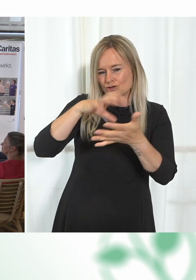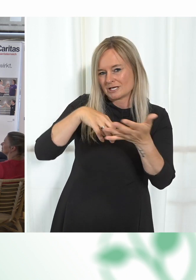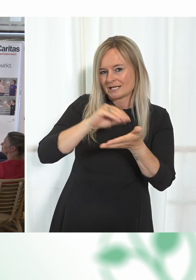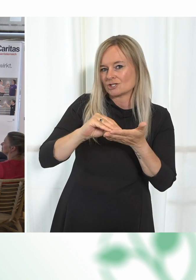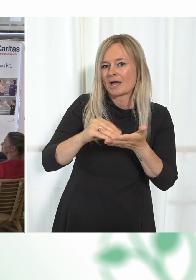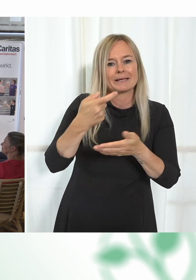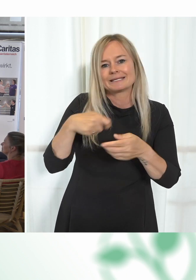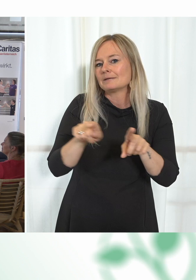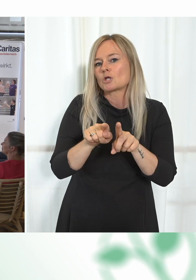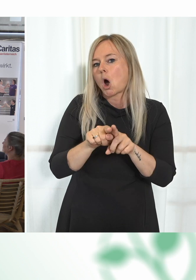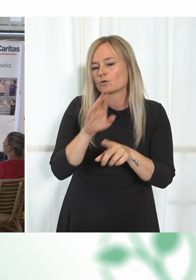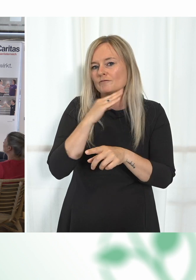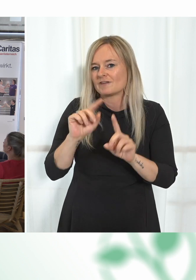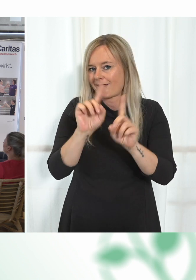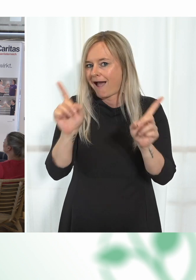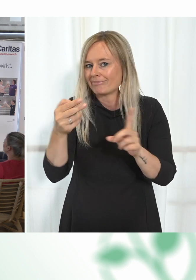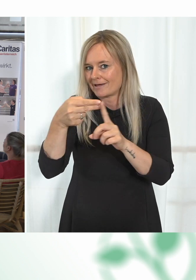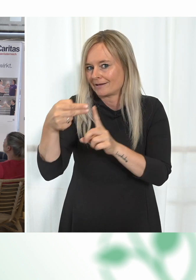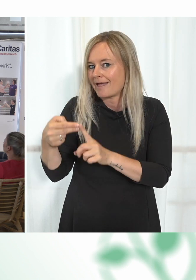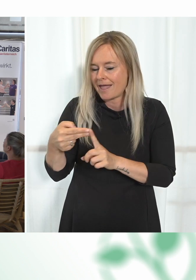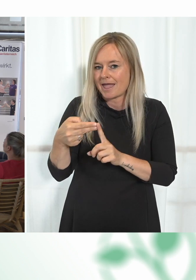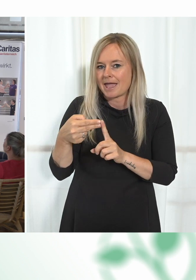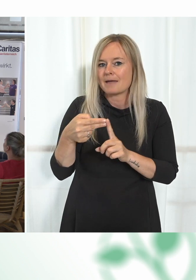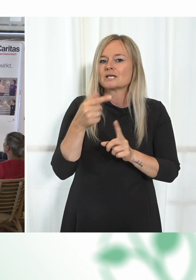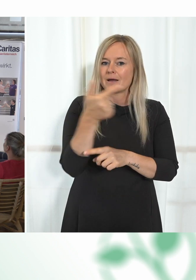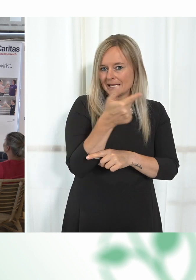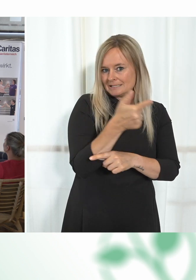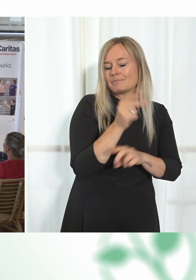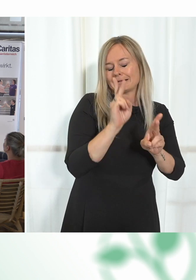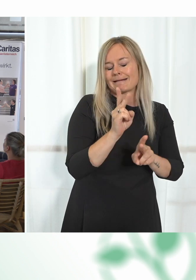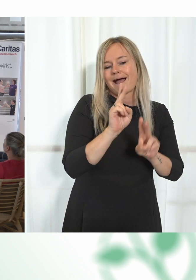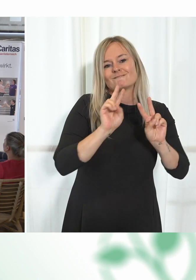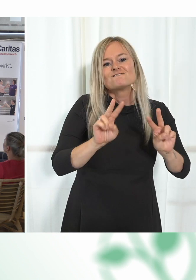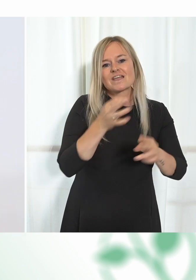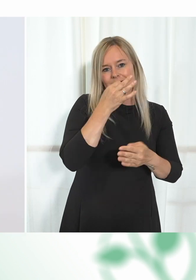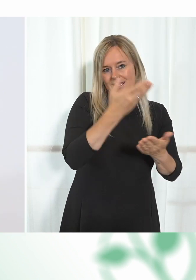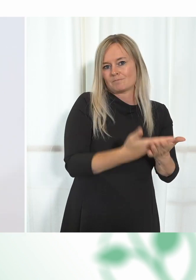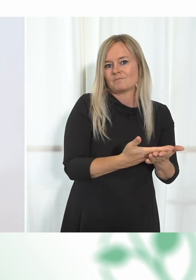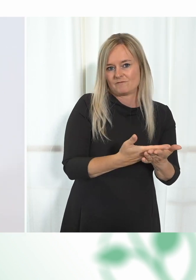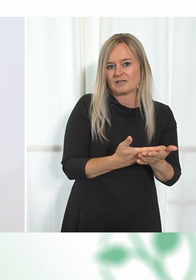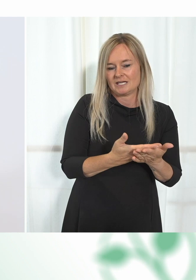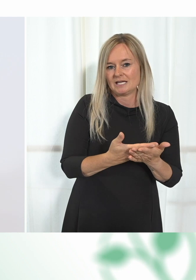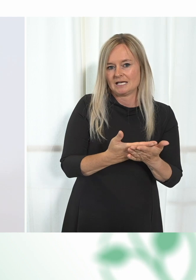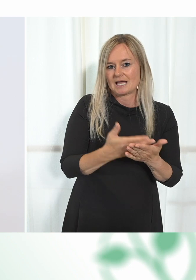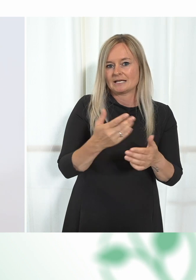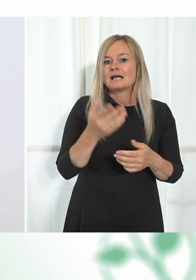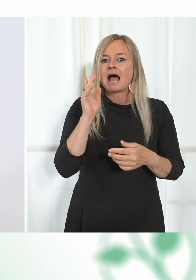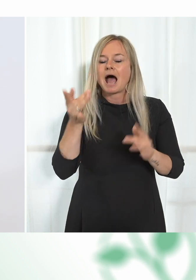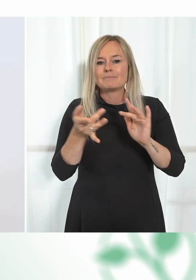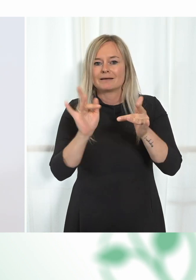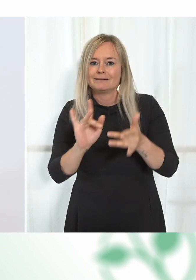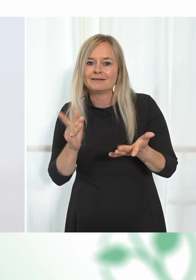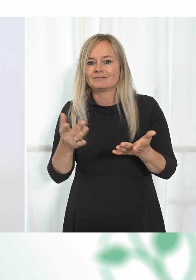andere Apps, aber es sind zwei. Genau. Okay. Das heißt, automatische Transkription und Alpha sind einmal hier genannt worden, aber das Internet